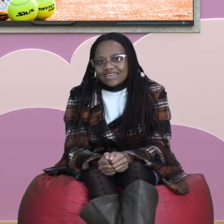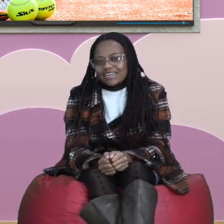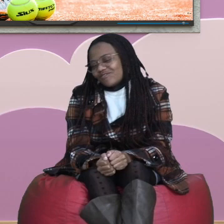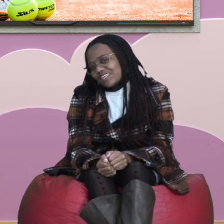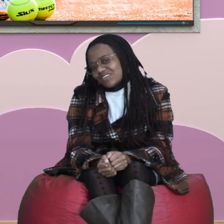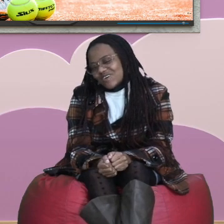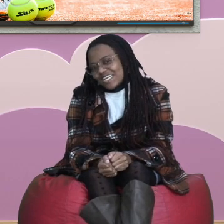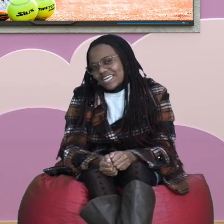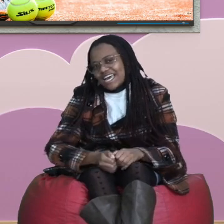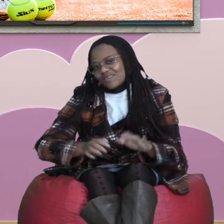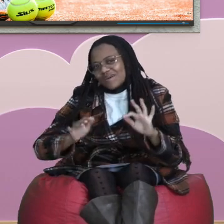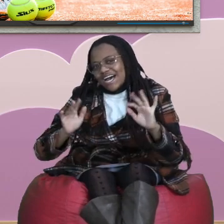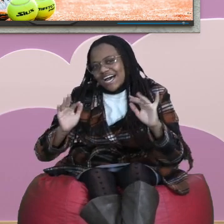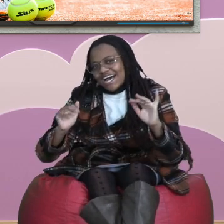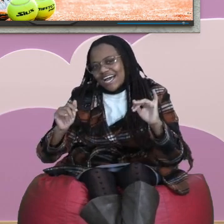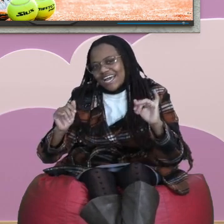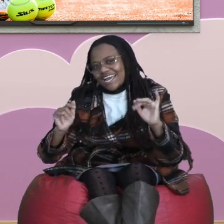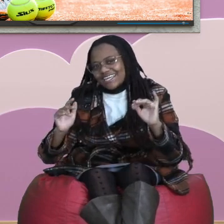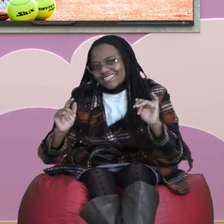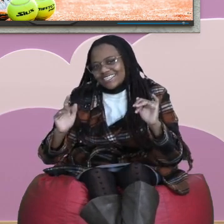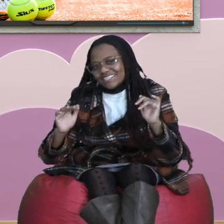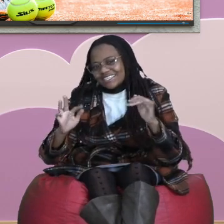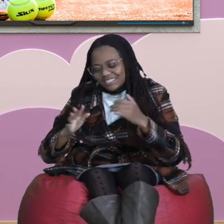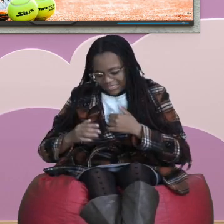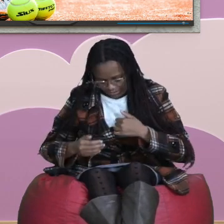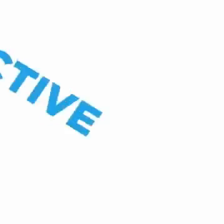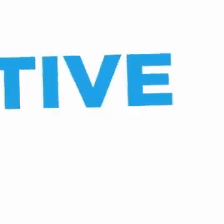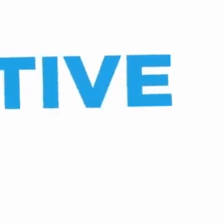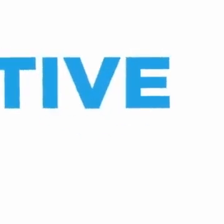gaan vir storytyd. Geniet dit.